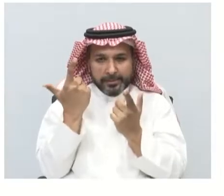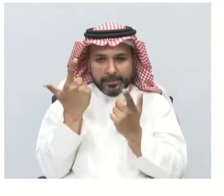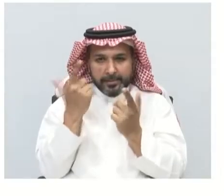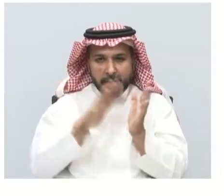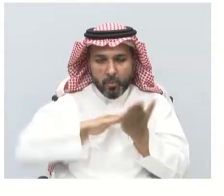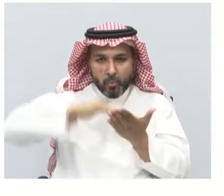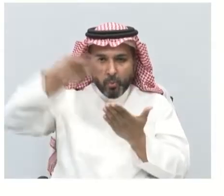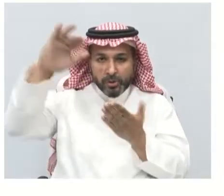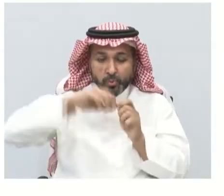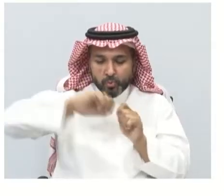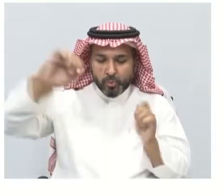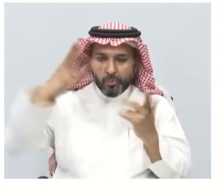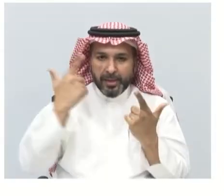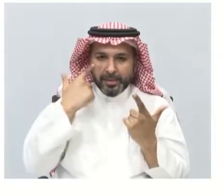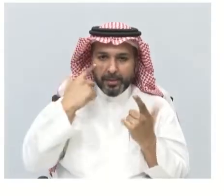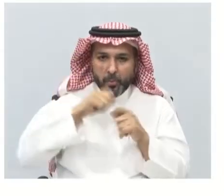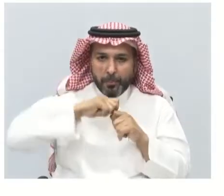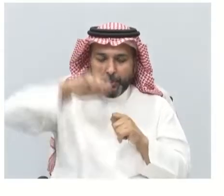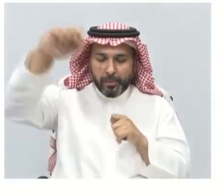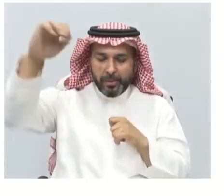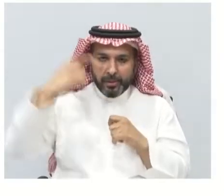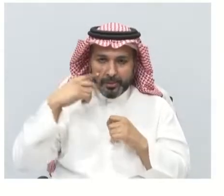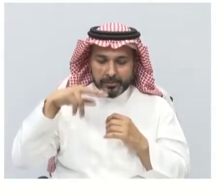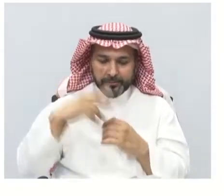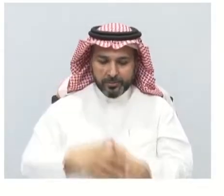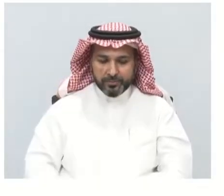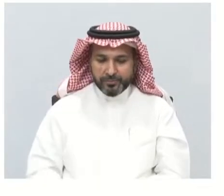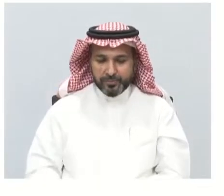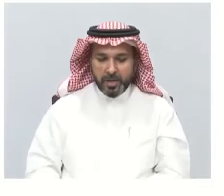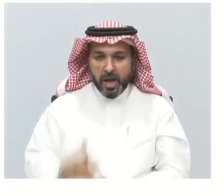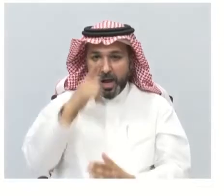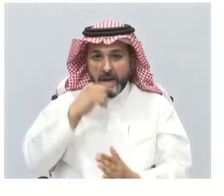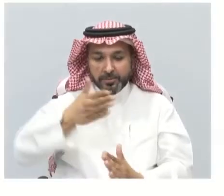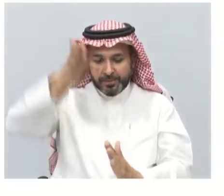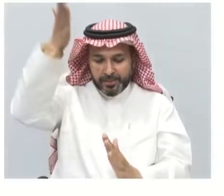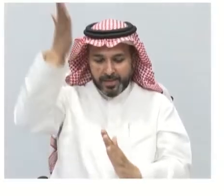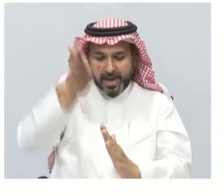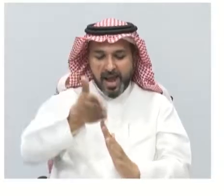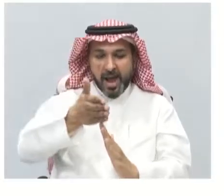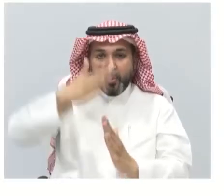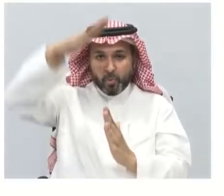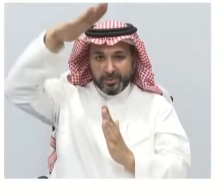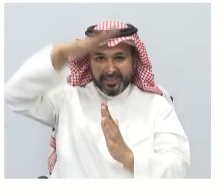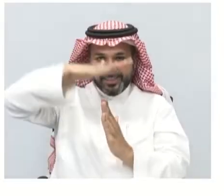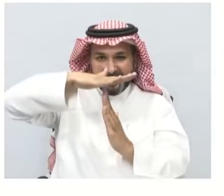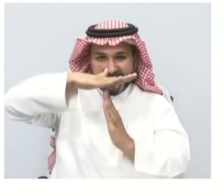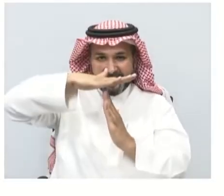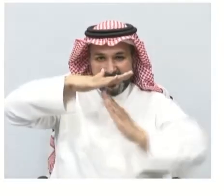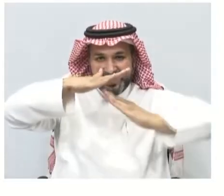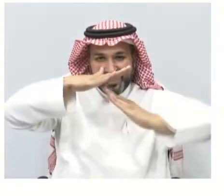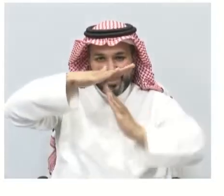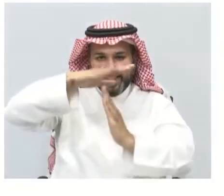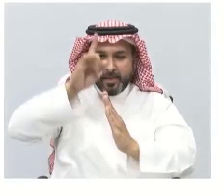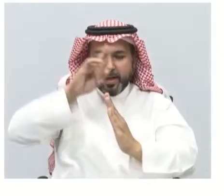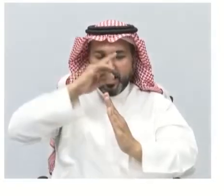لا تقع عليه هو طول القطعه المستقيمه العموديه على من تلك النقطه على ذلك المستقيم اذا من تلك النقطه على